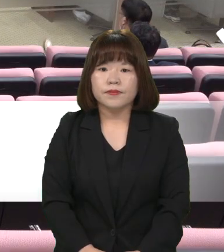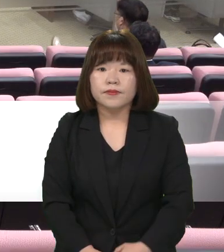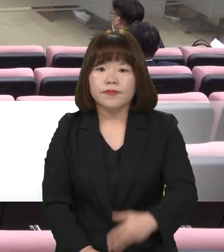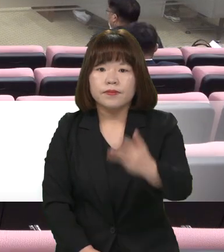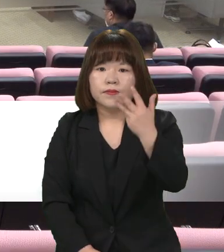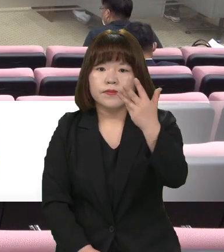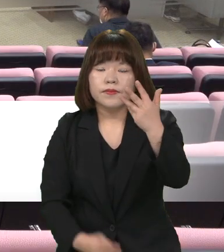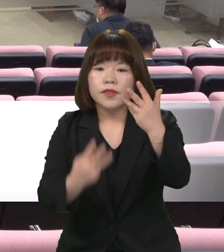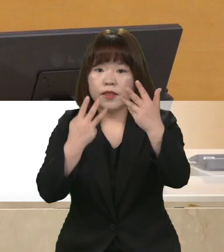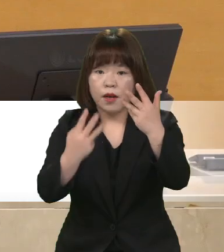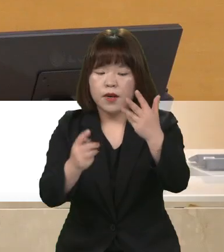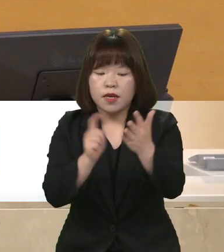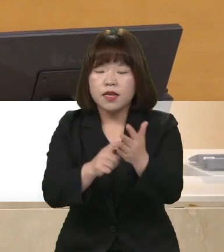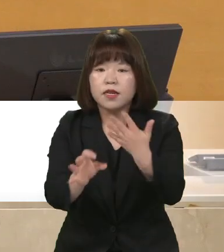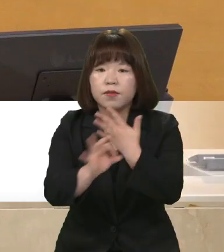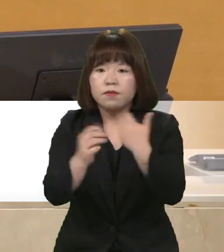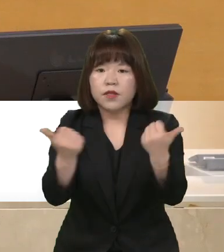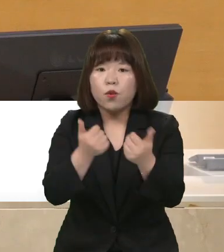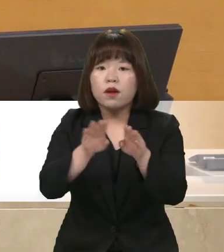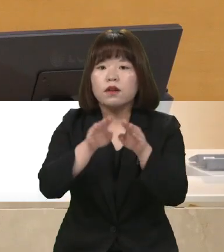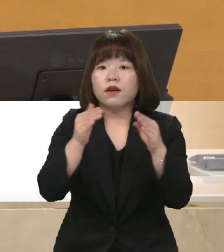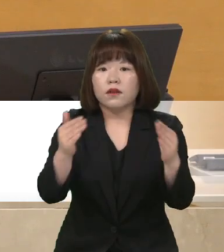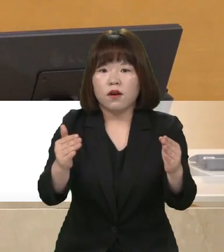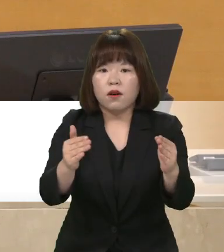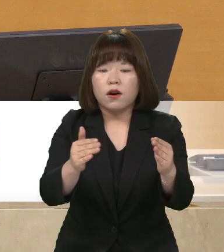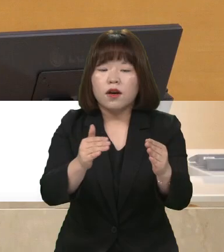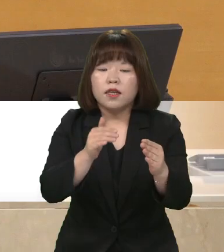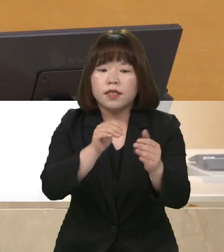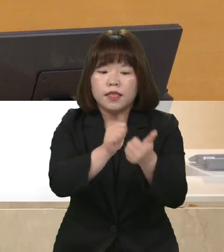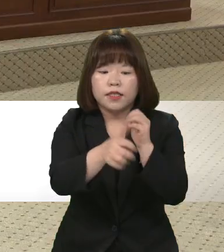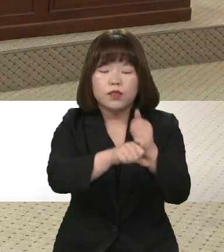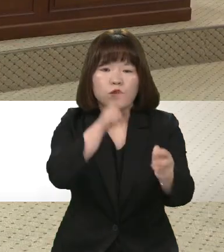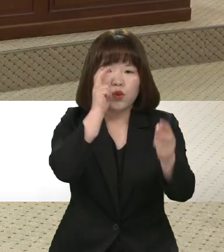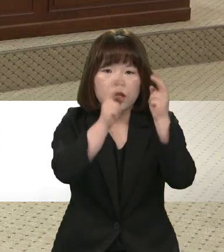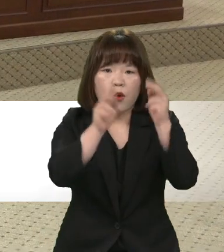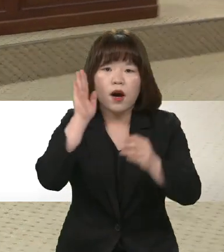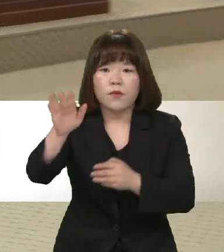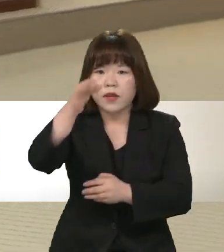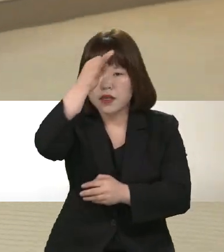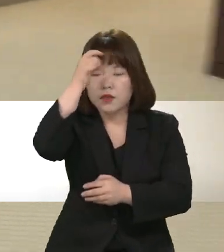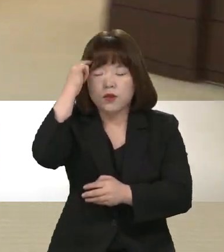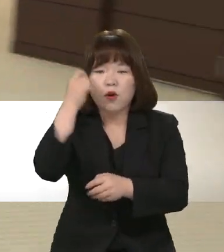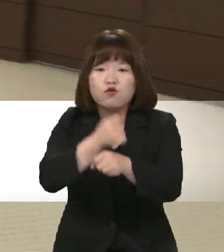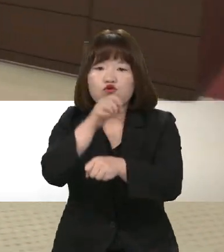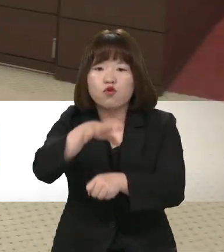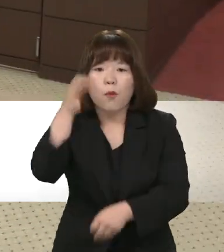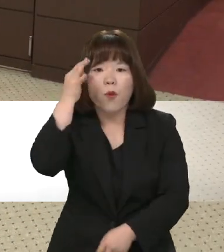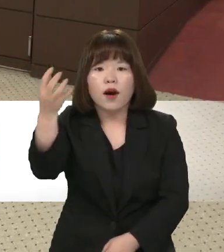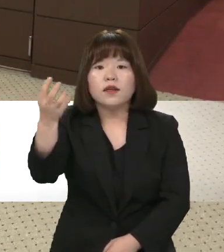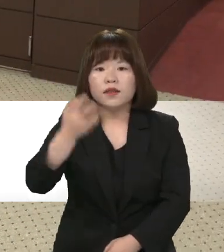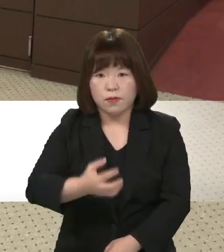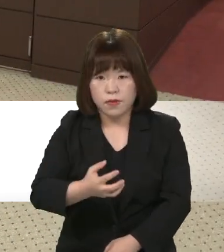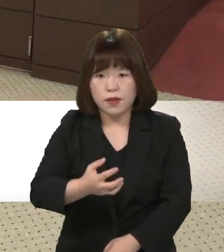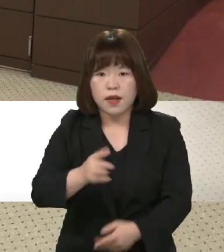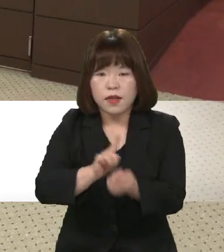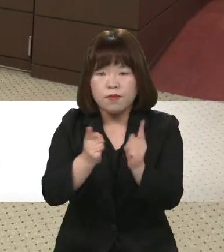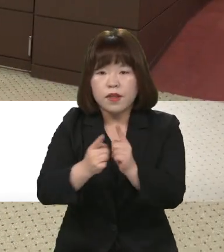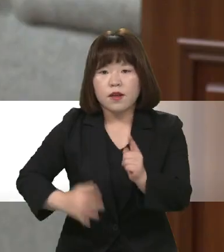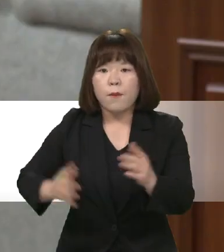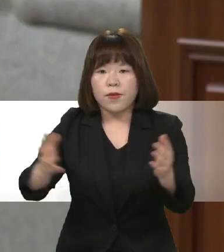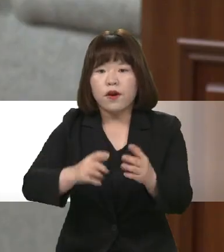포항시의회 는 3일 긴급 임시회를 개최해 포스코 지주사 미래 기술 연구원 포항 이적 및 상생협력